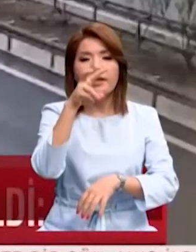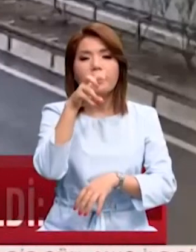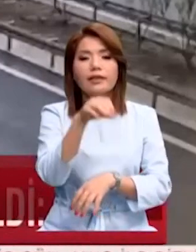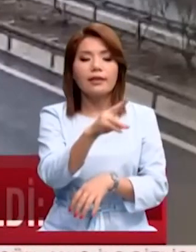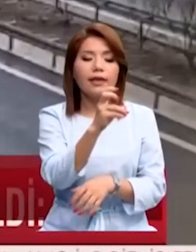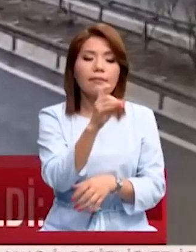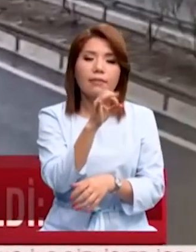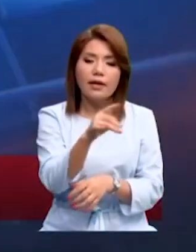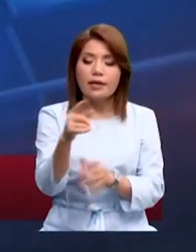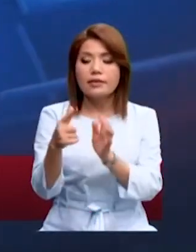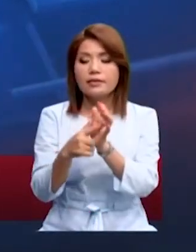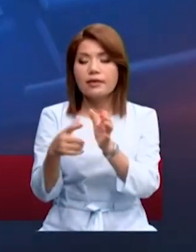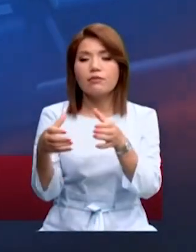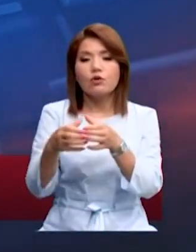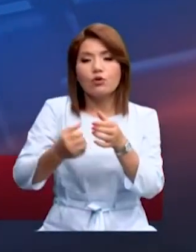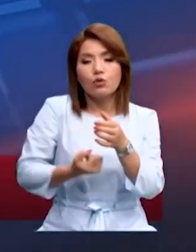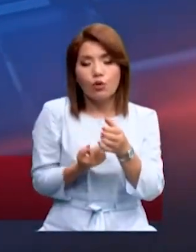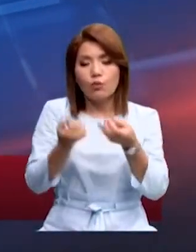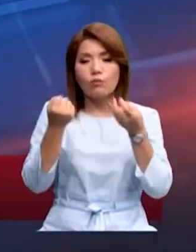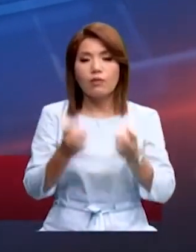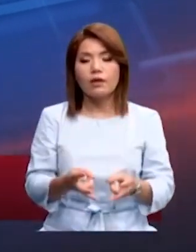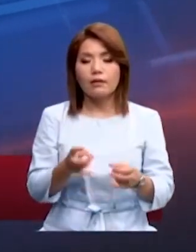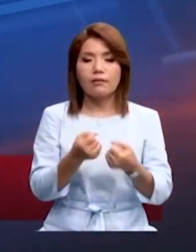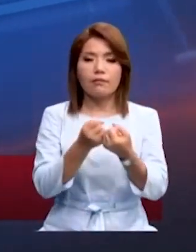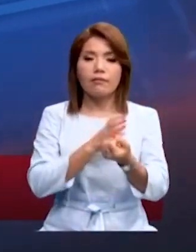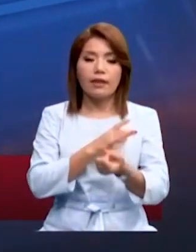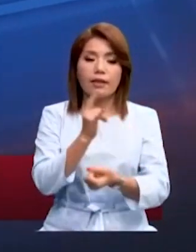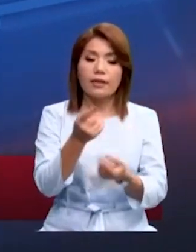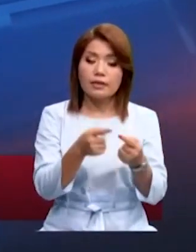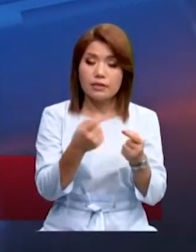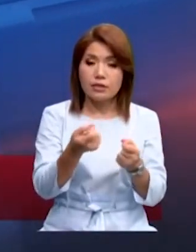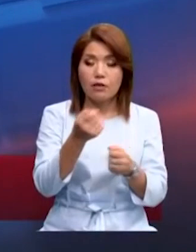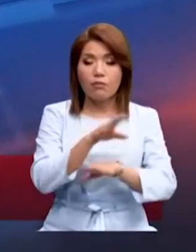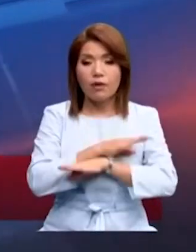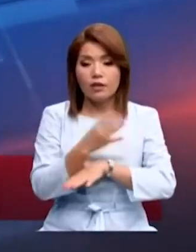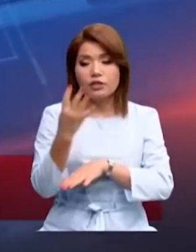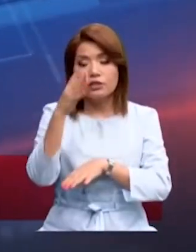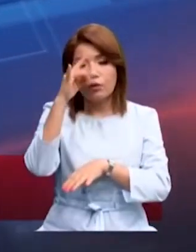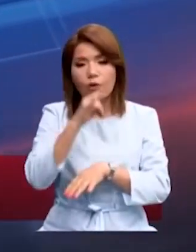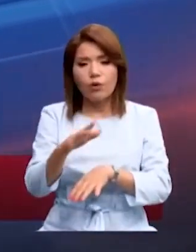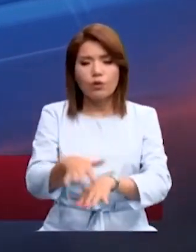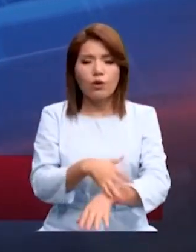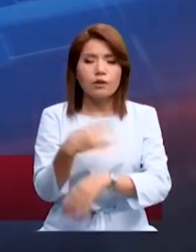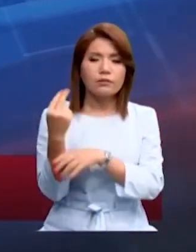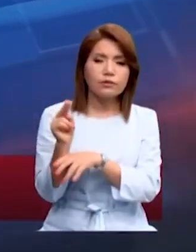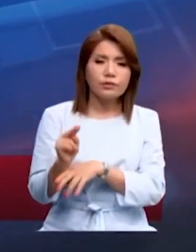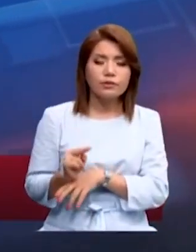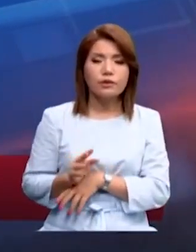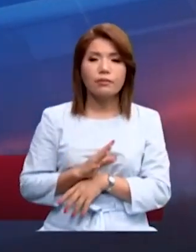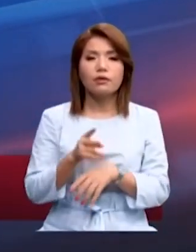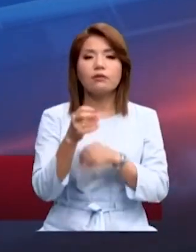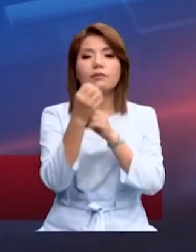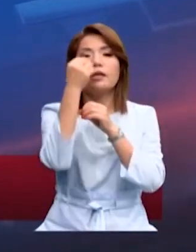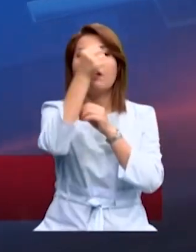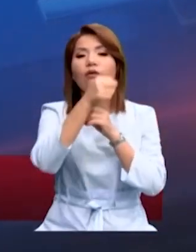Кемере семеро друзей из Талдыкургана попали в аварию. Водитель такси погиб, а 4 казахстанцам пришлось долгое время лечиться. В 2015